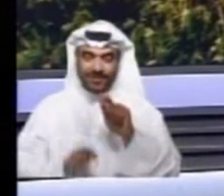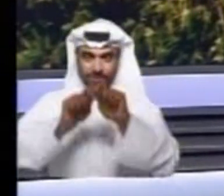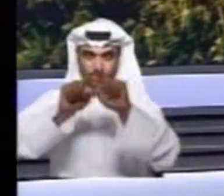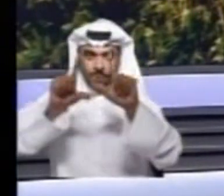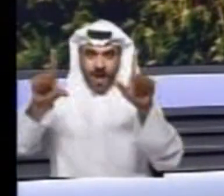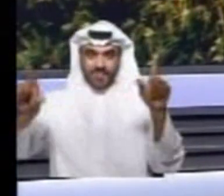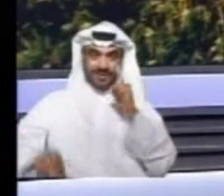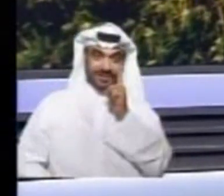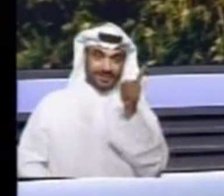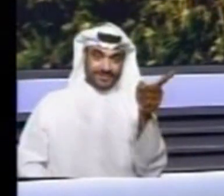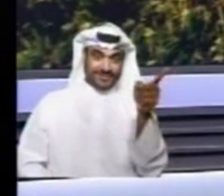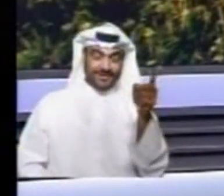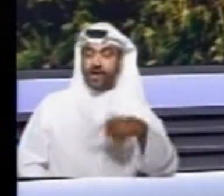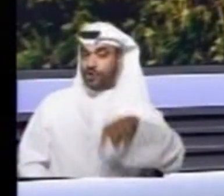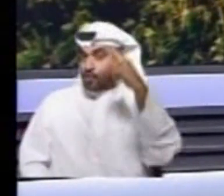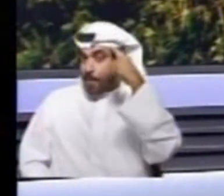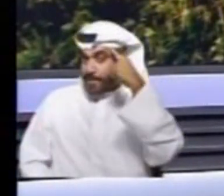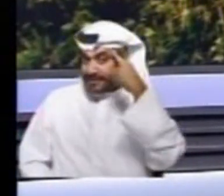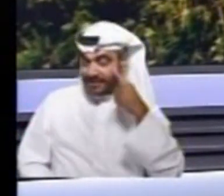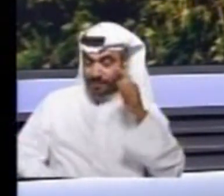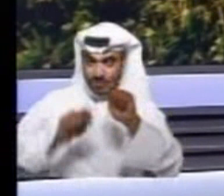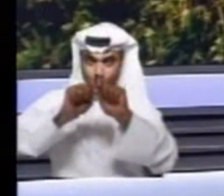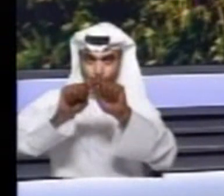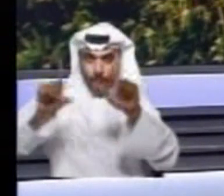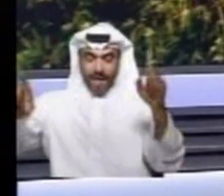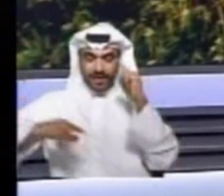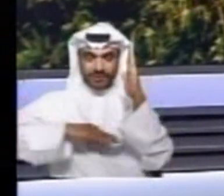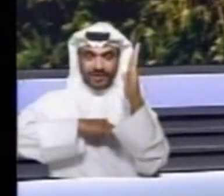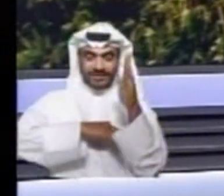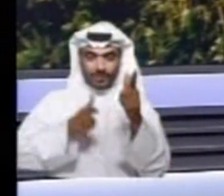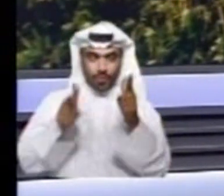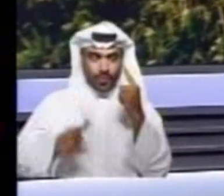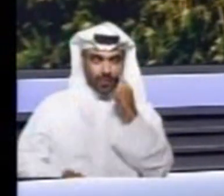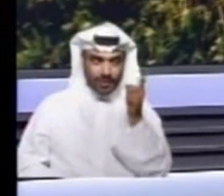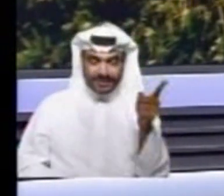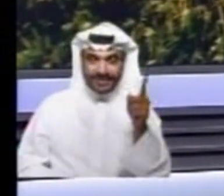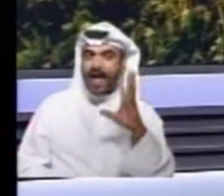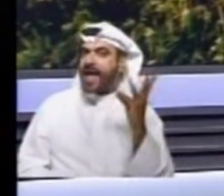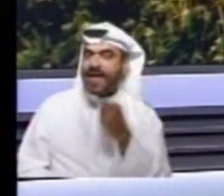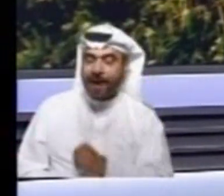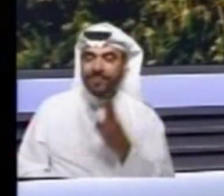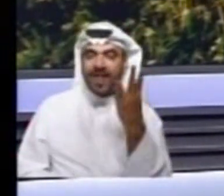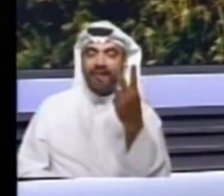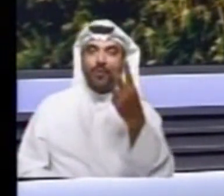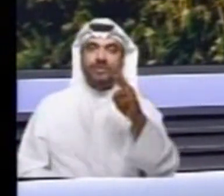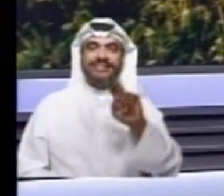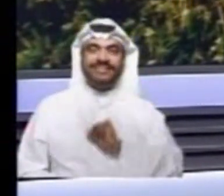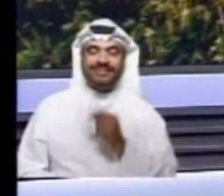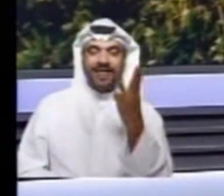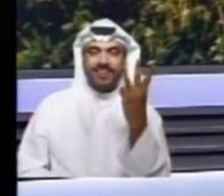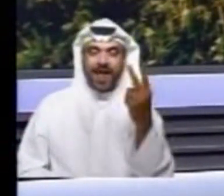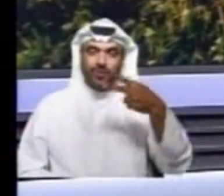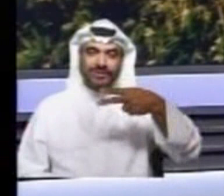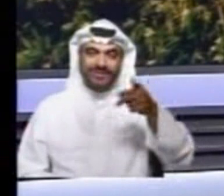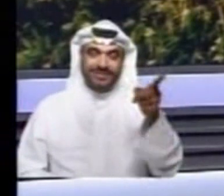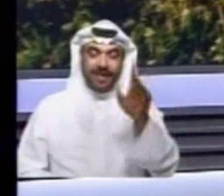الحرارة. الكوس راح يستمر خفيف إلى معتدل، قد ينشط بين الحين والآخر في يوم السبت، سرعته تتراوح ما بين 10 إلى 38 كيلومتر